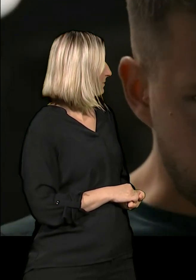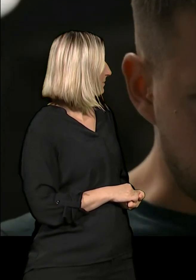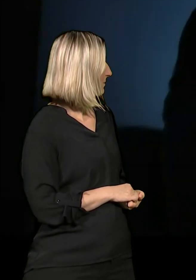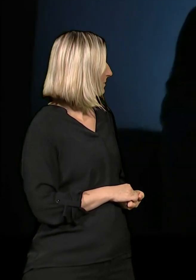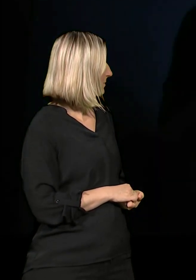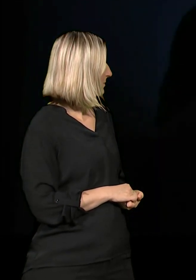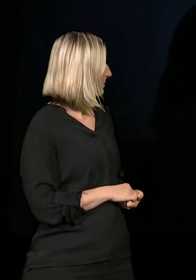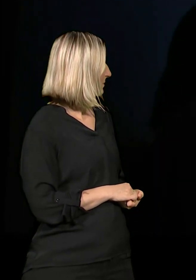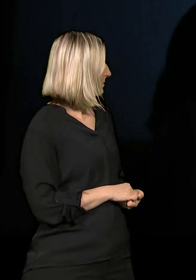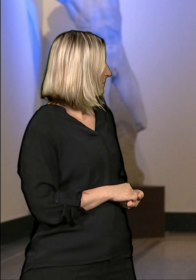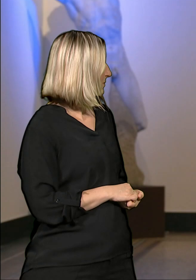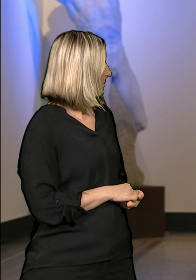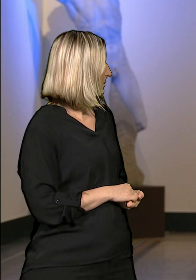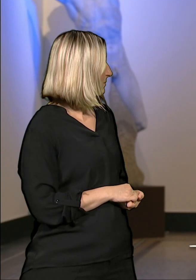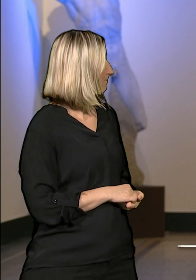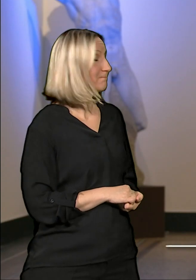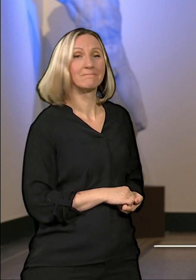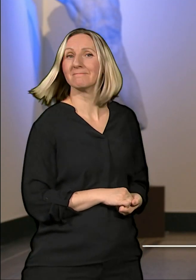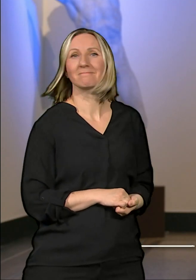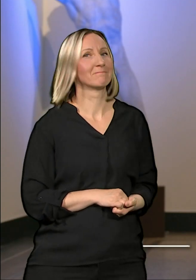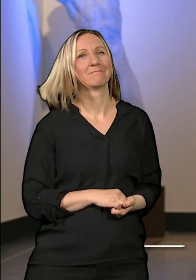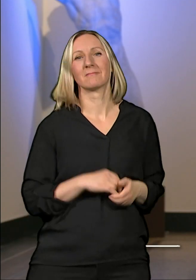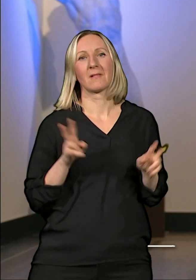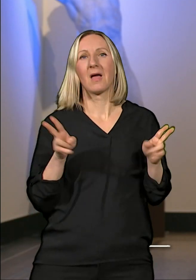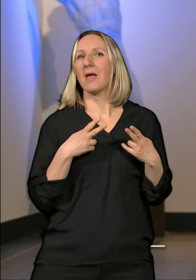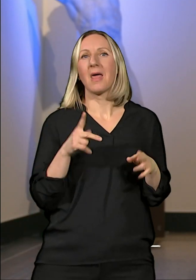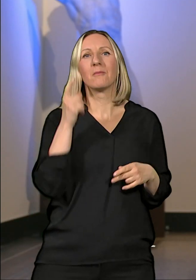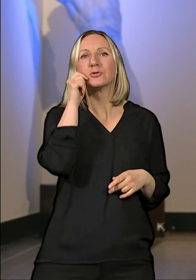Отличный хирург. Ne može čovjek da bude neko drugi.